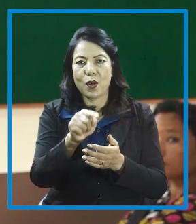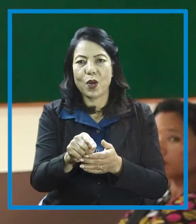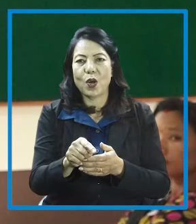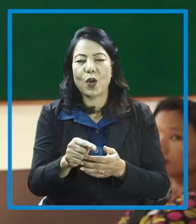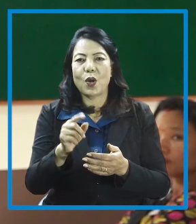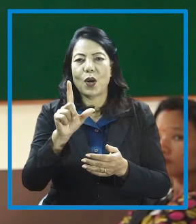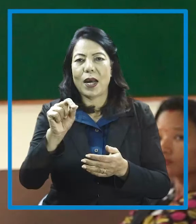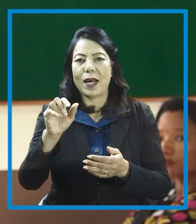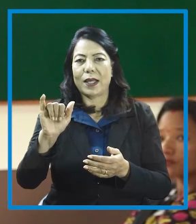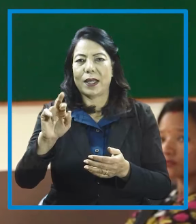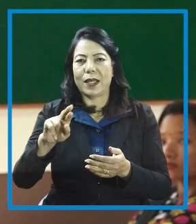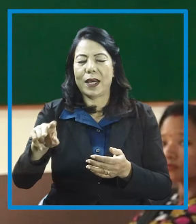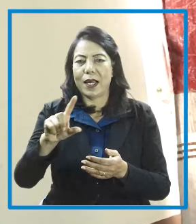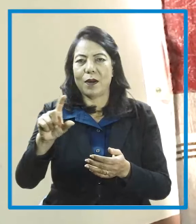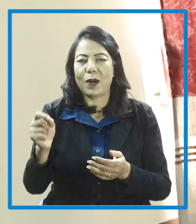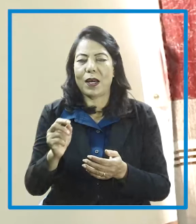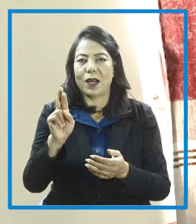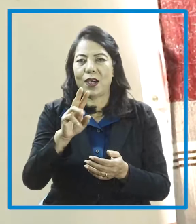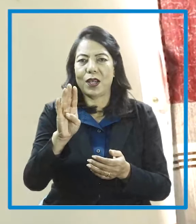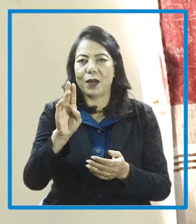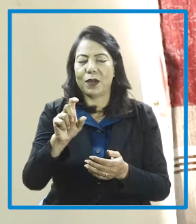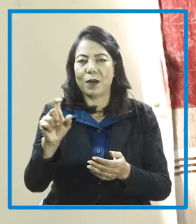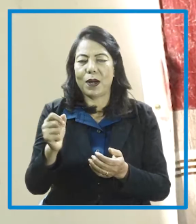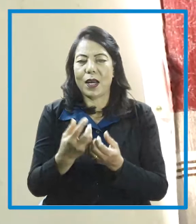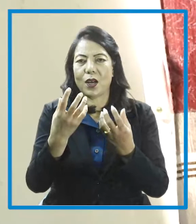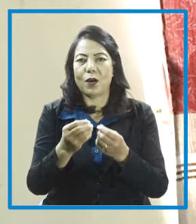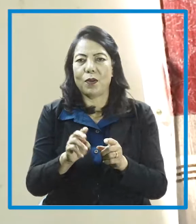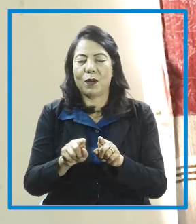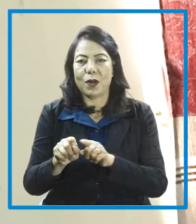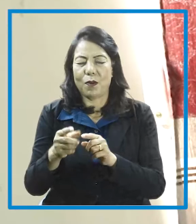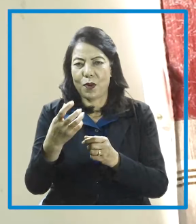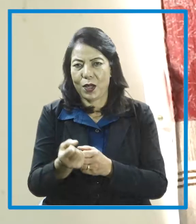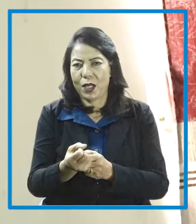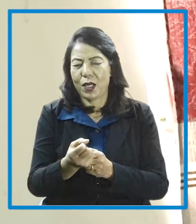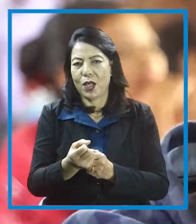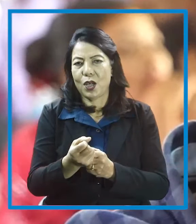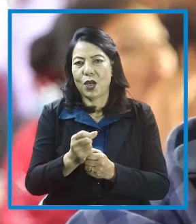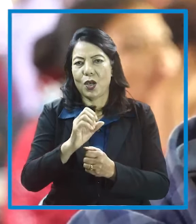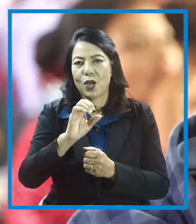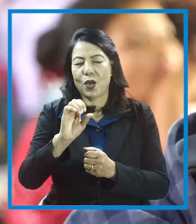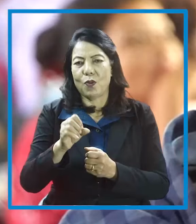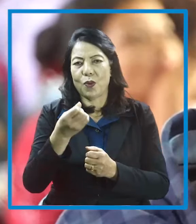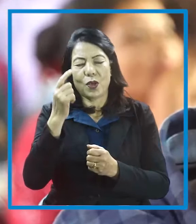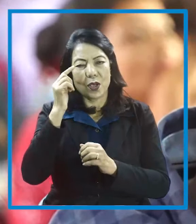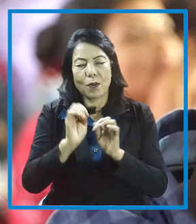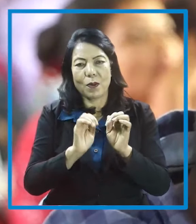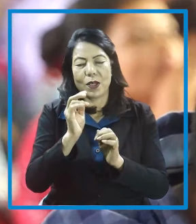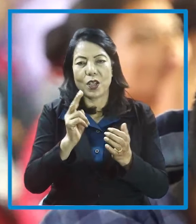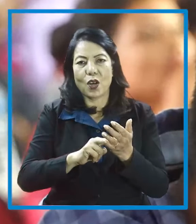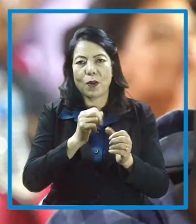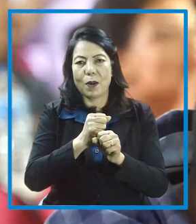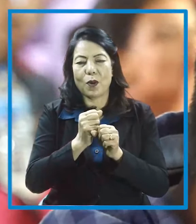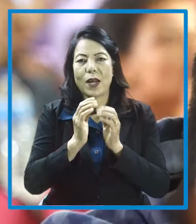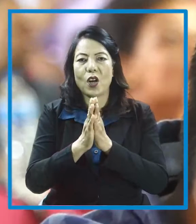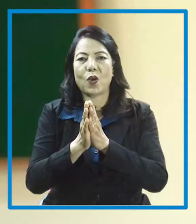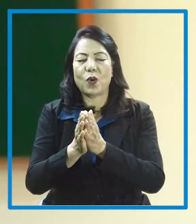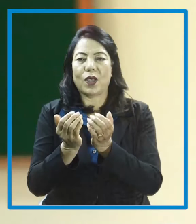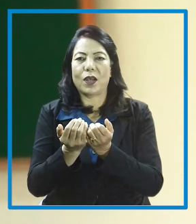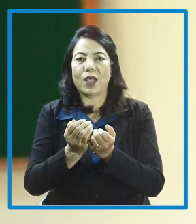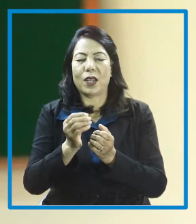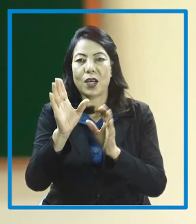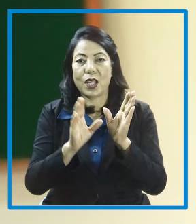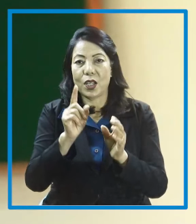यो चाहिँ आडा नेपाल र ड्रिम्स नेपाललाई चाहिँ कम्तीमा नि हामीले रिक्वेस्ट गरेर यदि चाहिँ कहीँबाट सम्मान छ भने फेरि थप